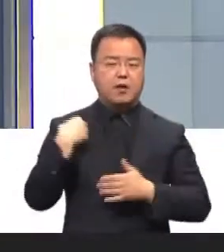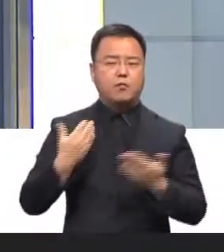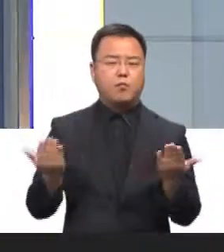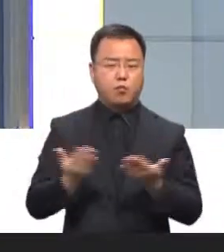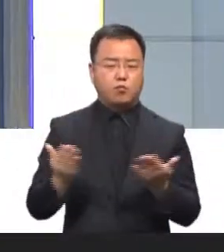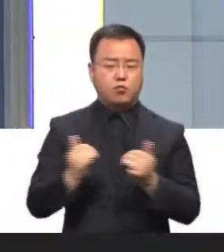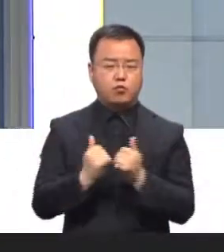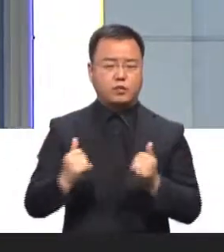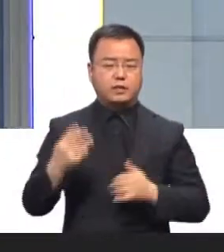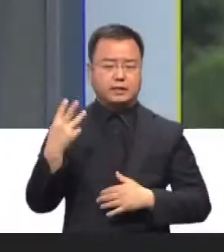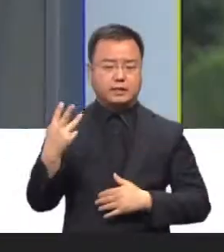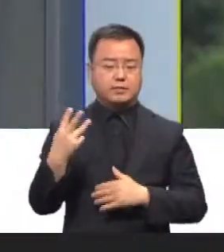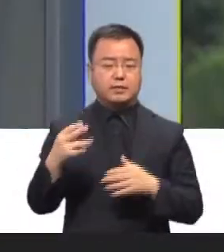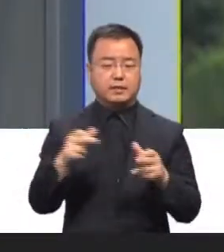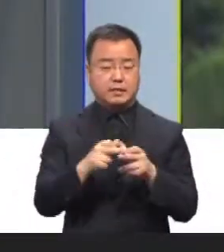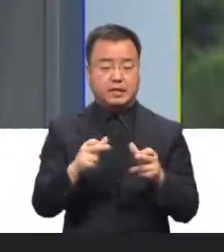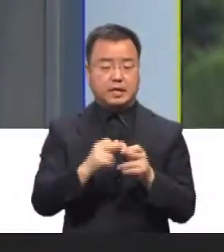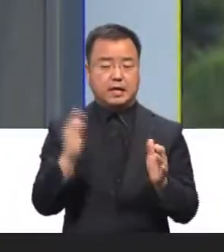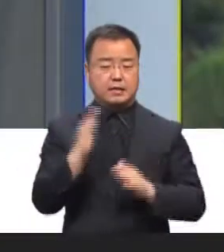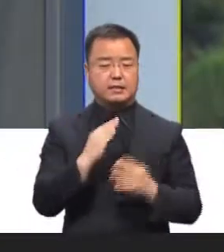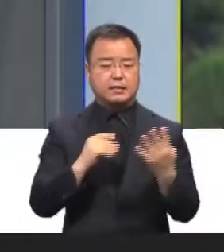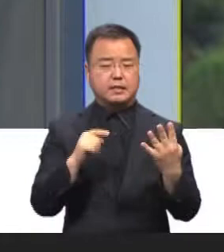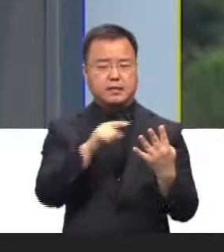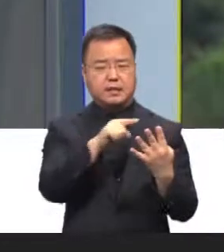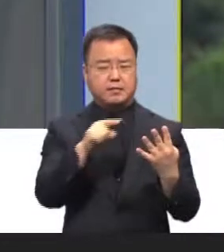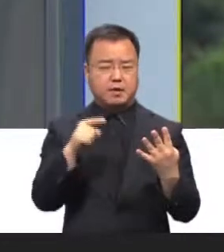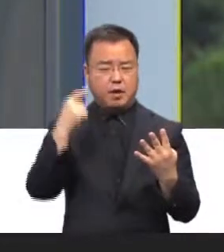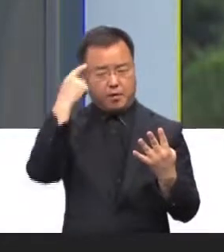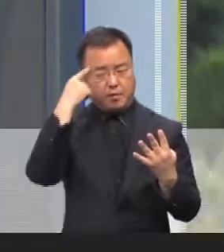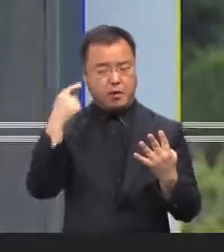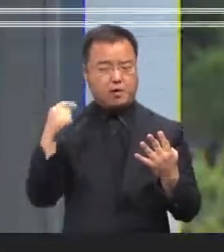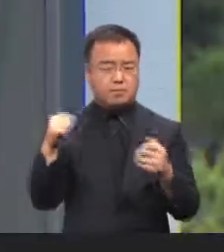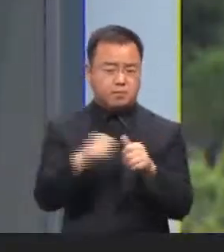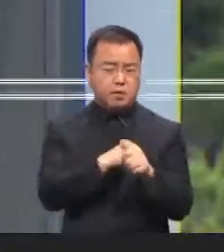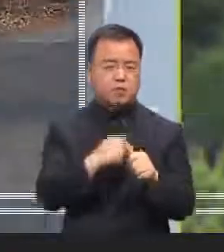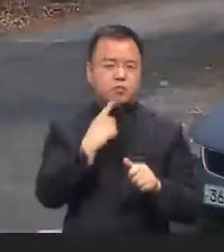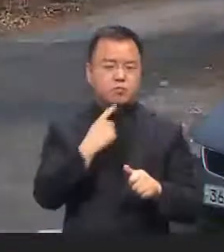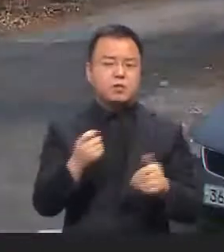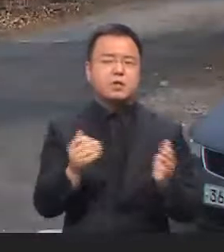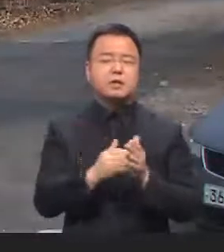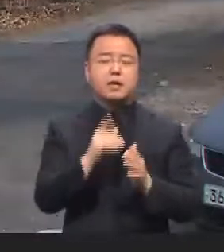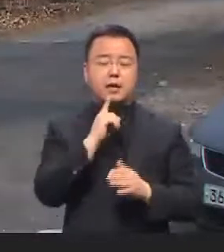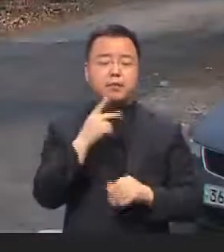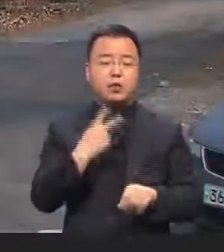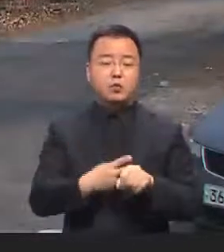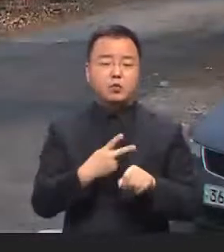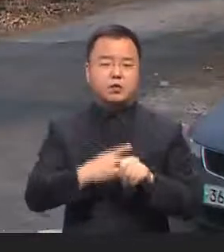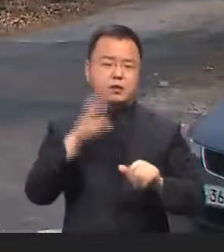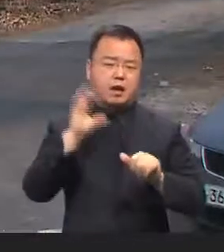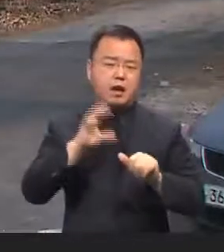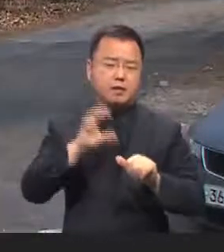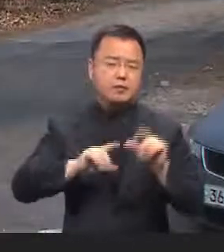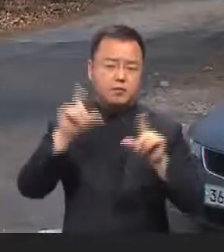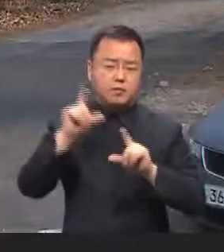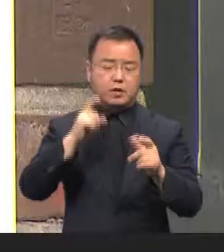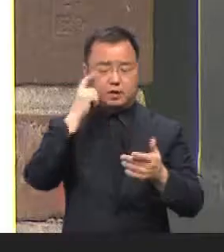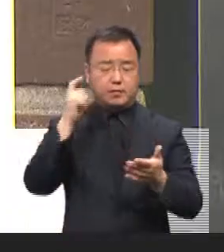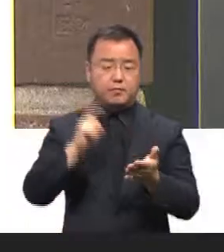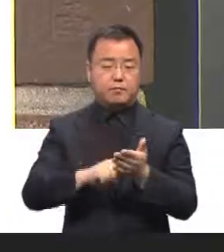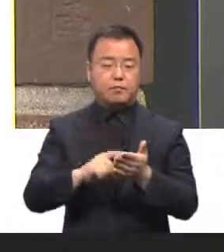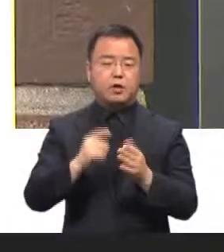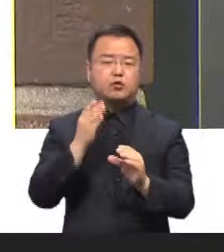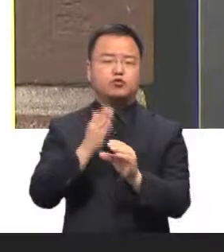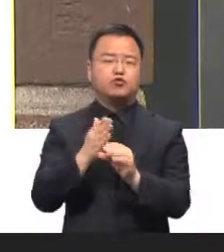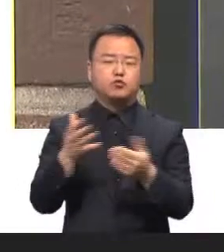위협하고 이들의 머리와 어깨 등을 폭행했다고 밝혔습니다. 교사들의 학대 정황도 발견됐습니다. 중등부 교사